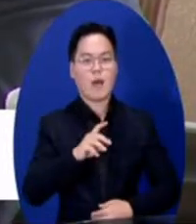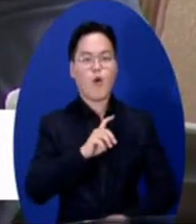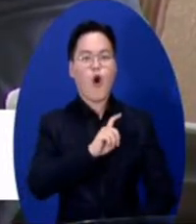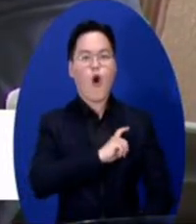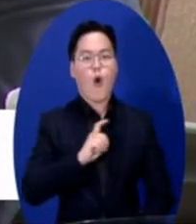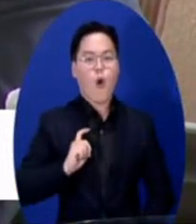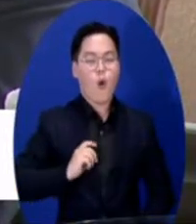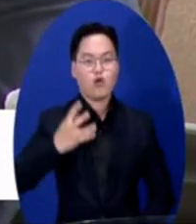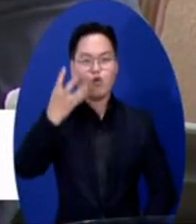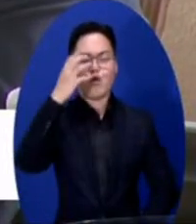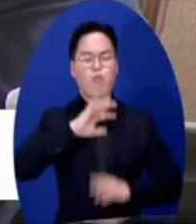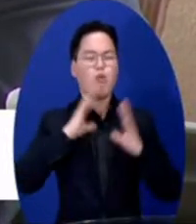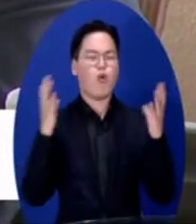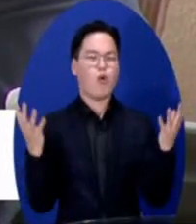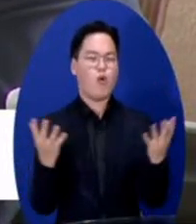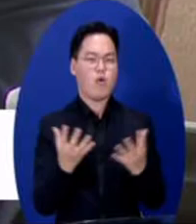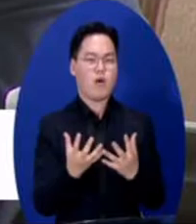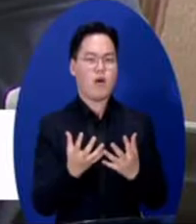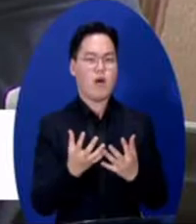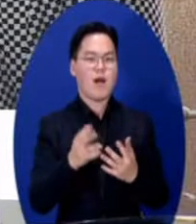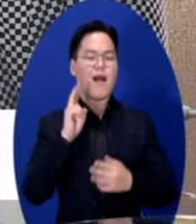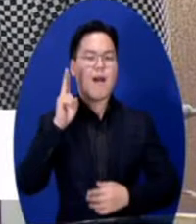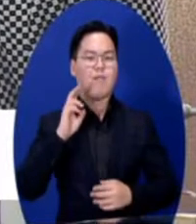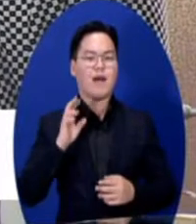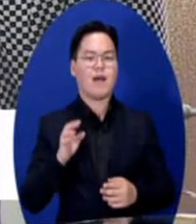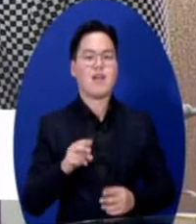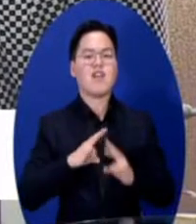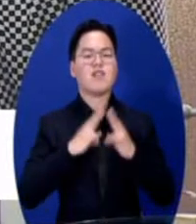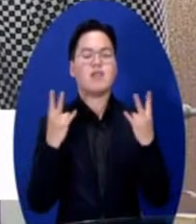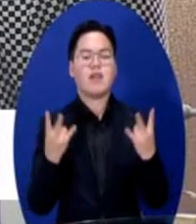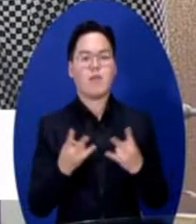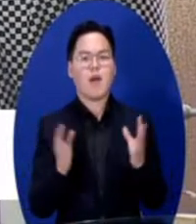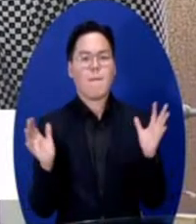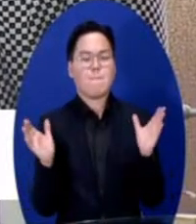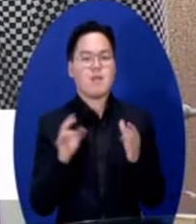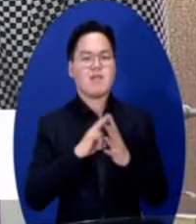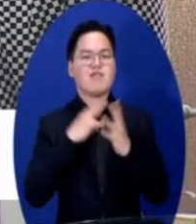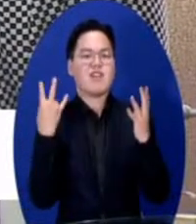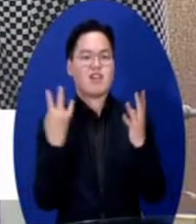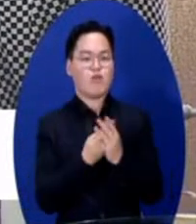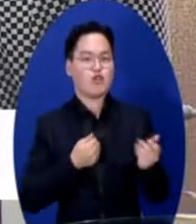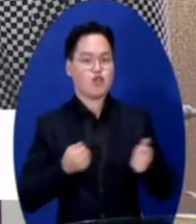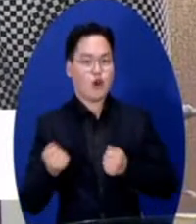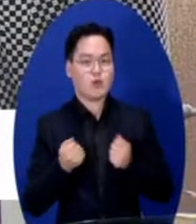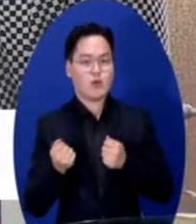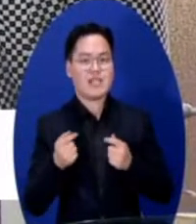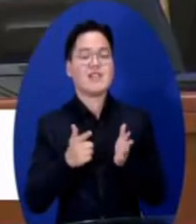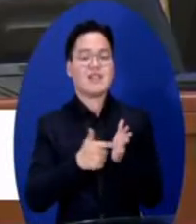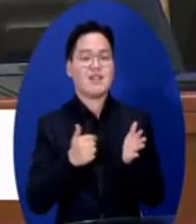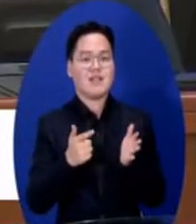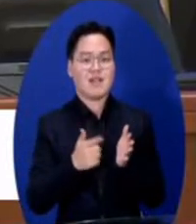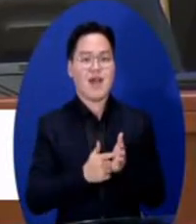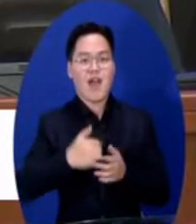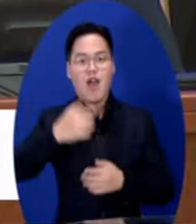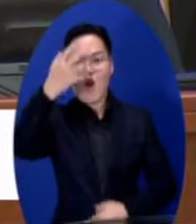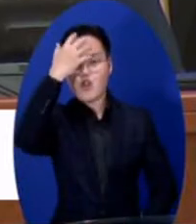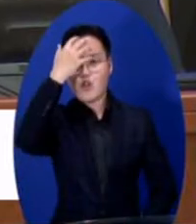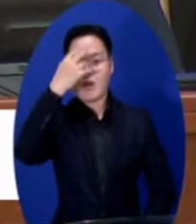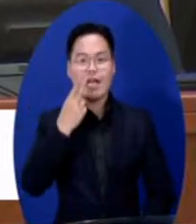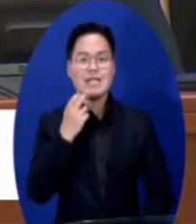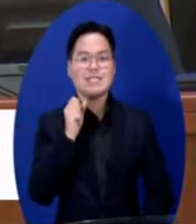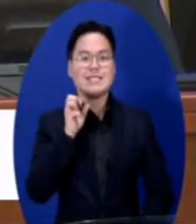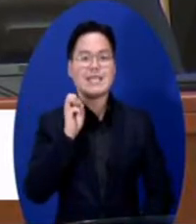хувийн хөвшил хамтран ажиллах нийгмийн бүх талын оролцоо нэгдмэл зохицуулалт хэрэгтэй гэдгийг мэрэгжилтнүүд хэлж байна. Мөн төрийн